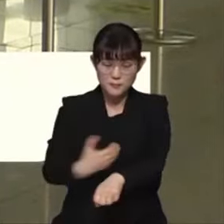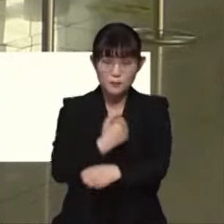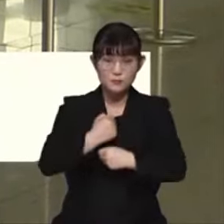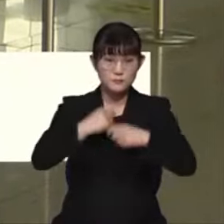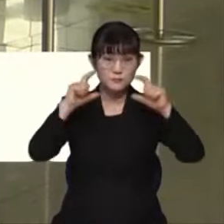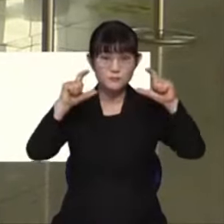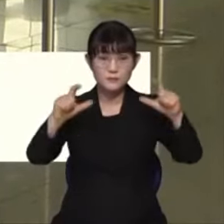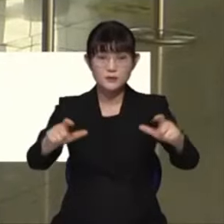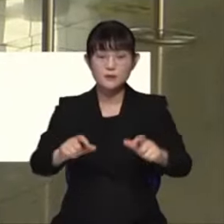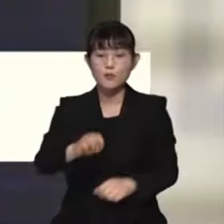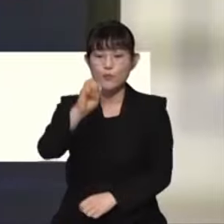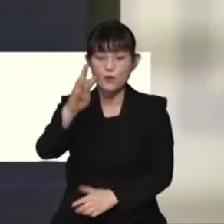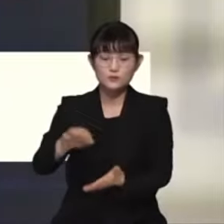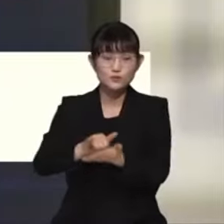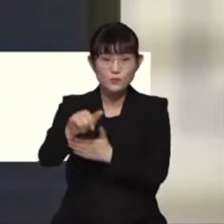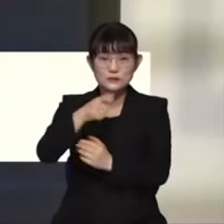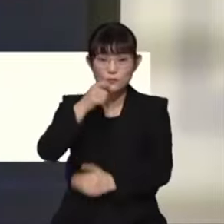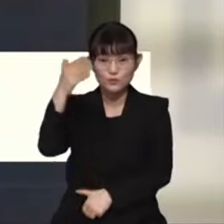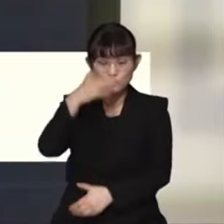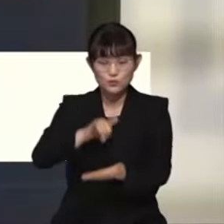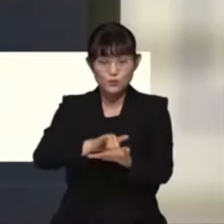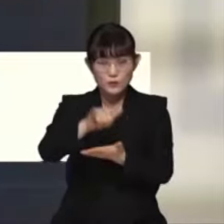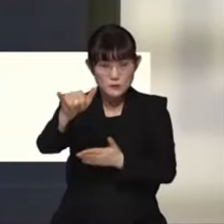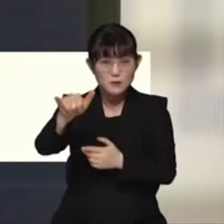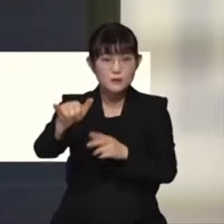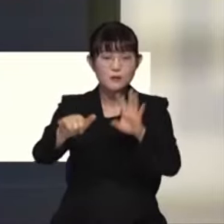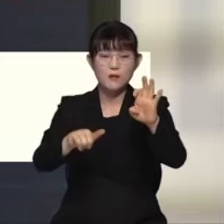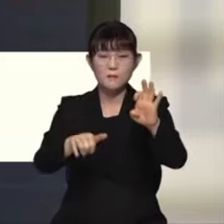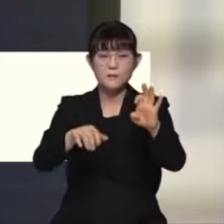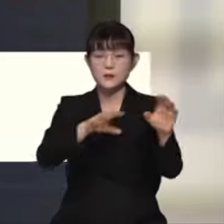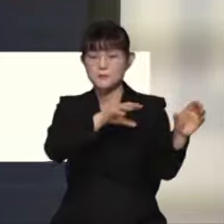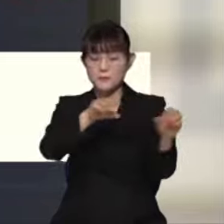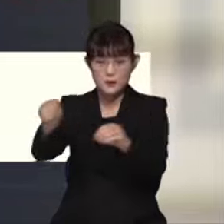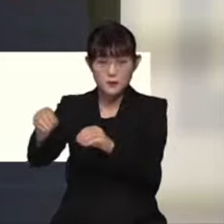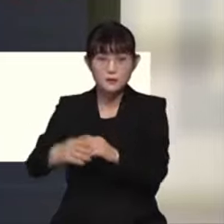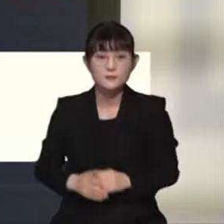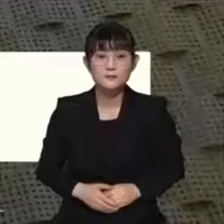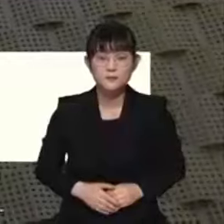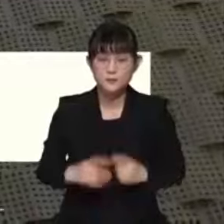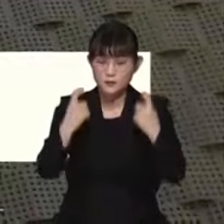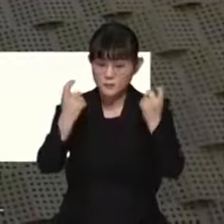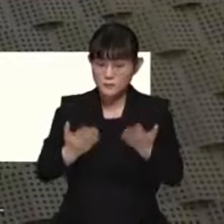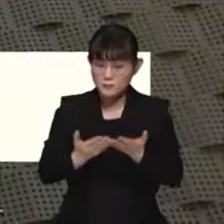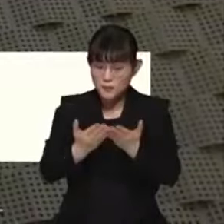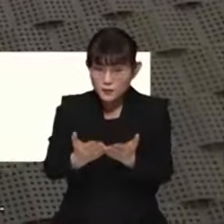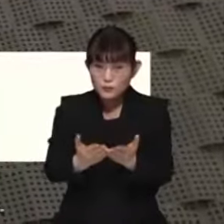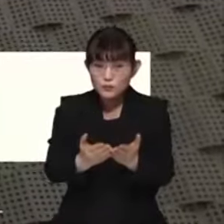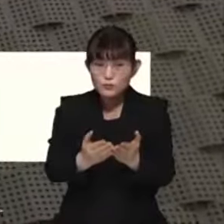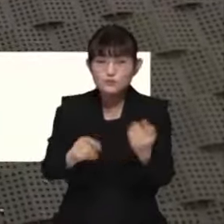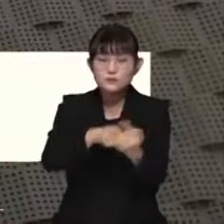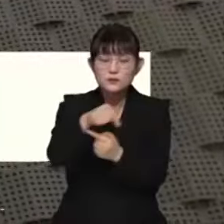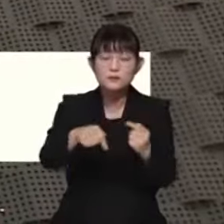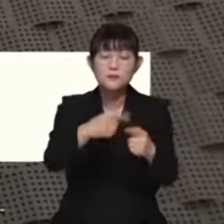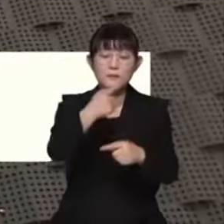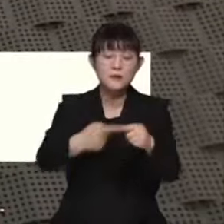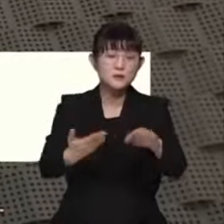발효돼 광주공항과 여수공항에서 항공기 14편의 운항이 지연되고 전남권